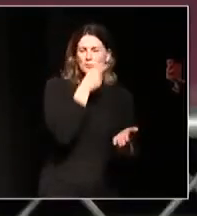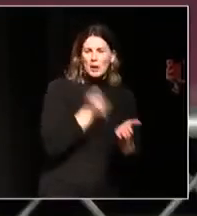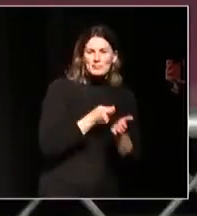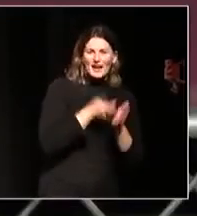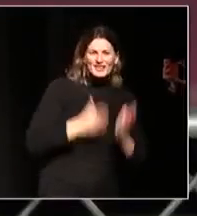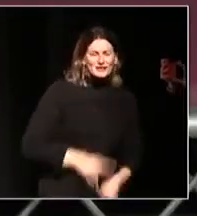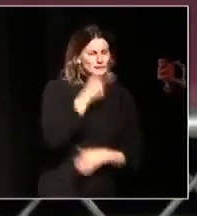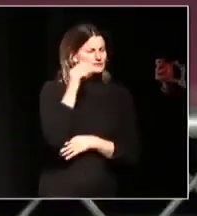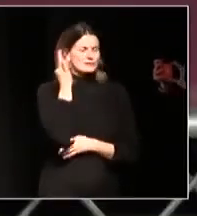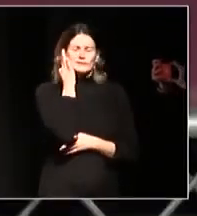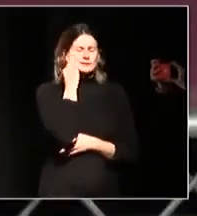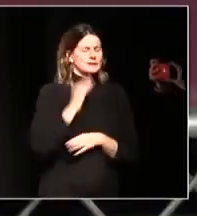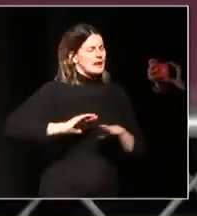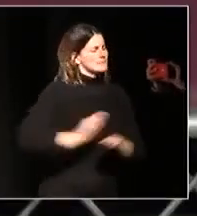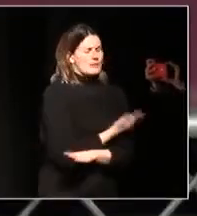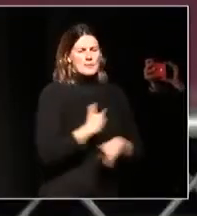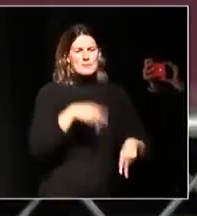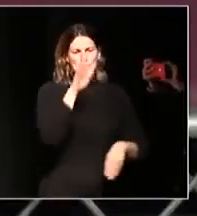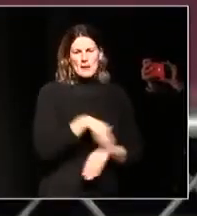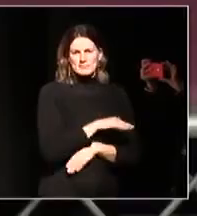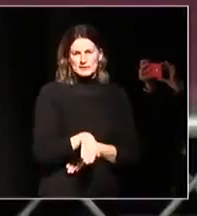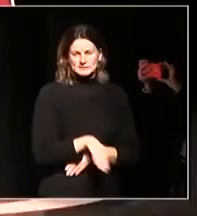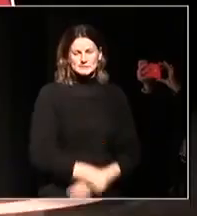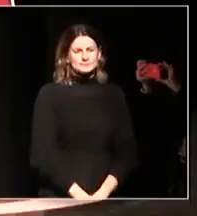seus fills i filles.